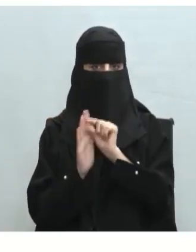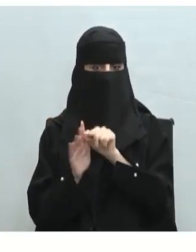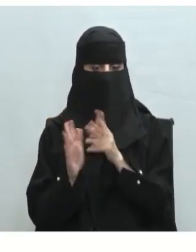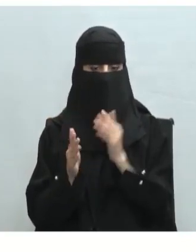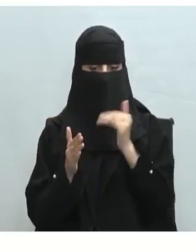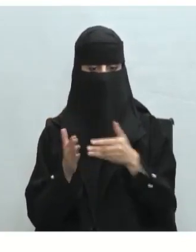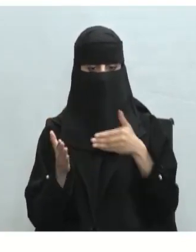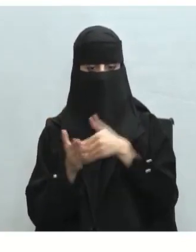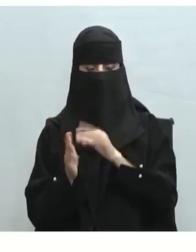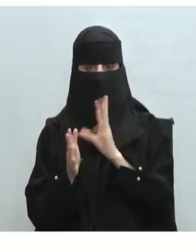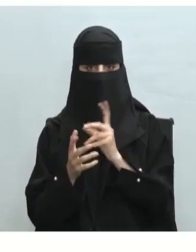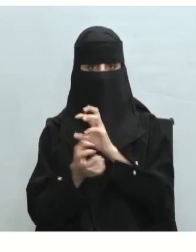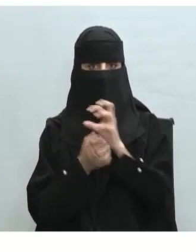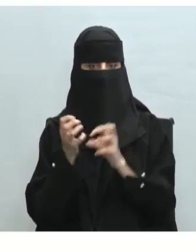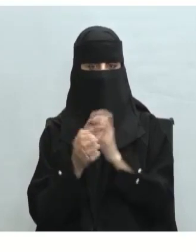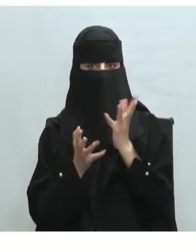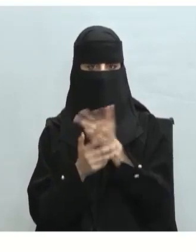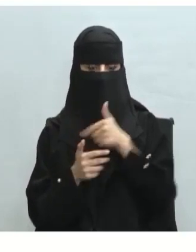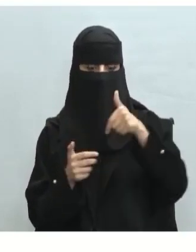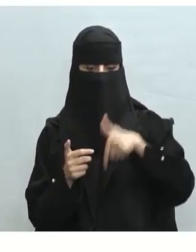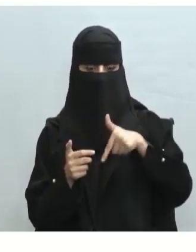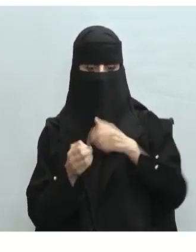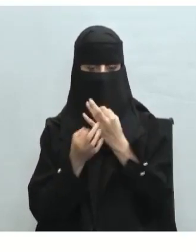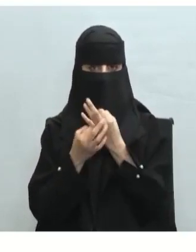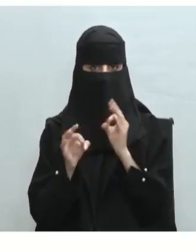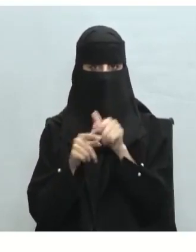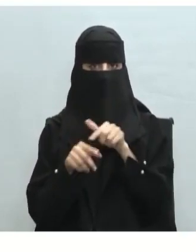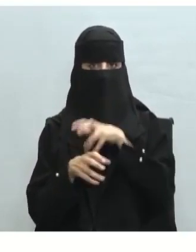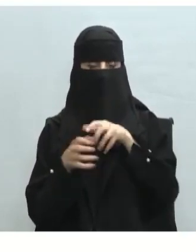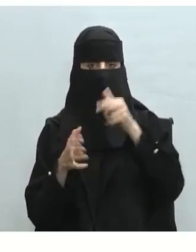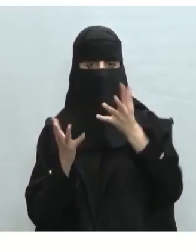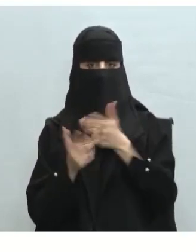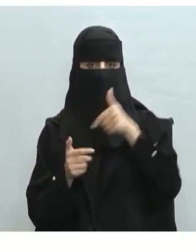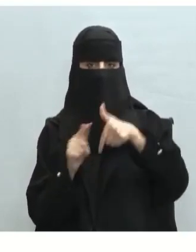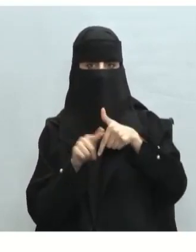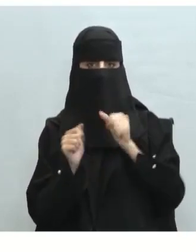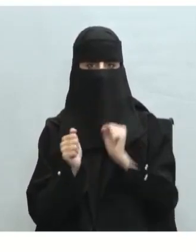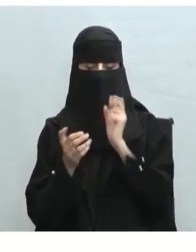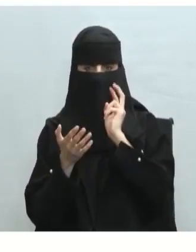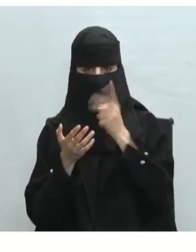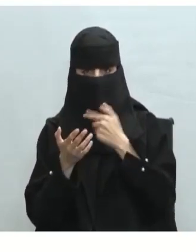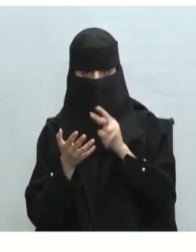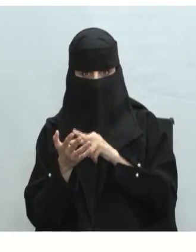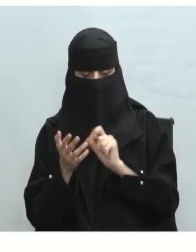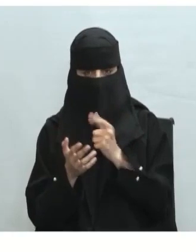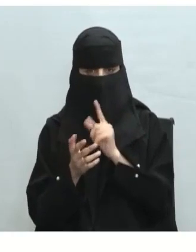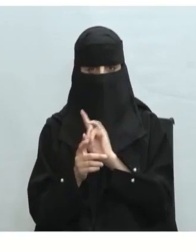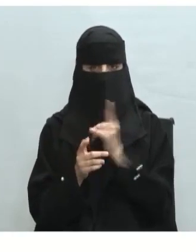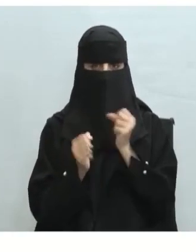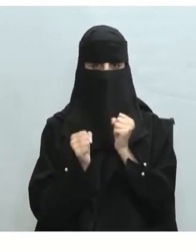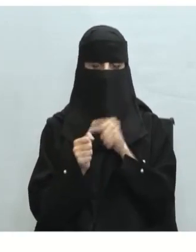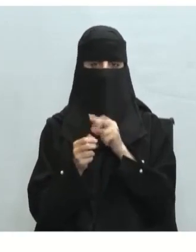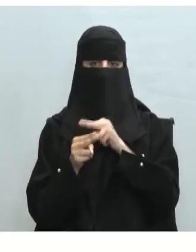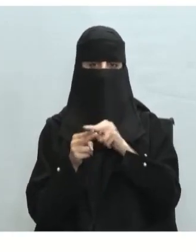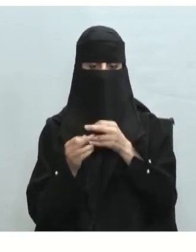ان تتخلص من المشكلات الست التي تحد من سرعه القراءه و سنعرفها باذن الله ايضا تستخدم استراتيجيه